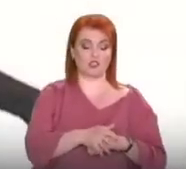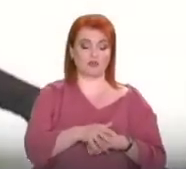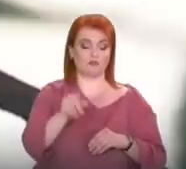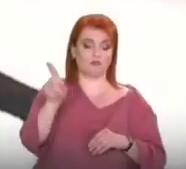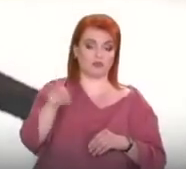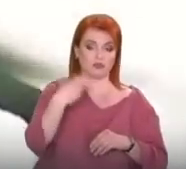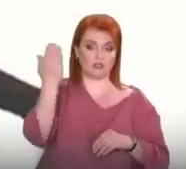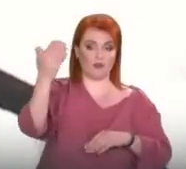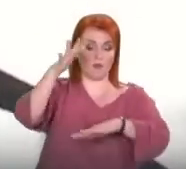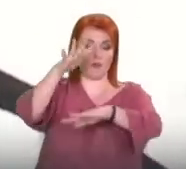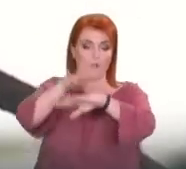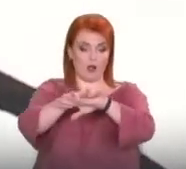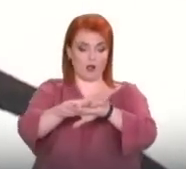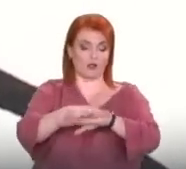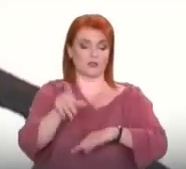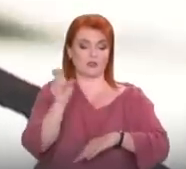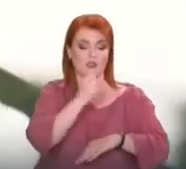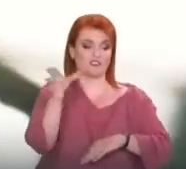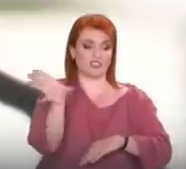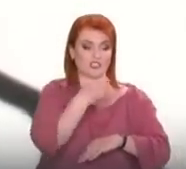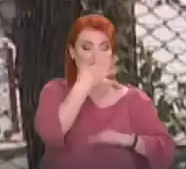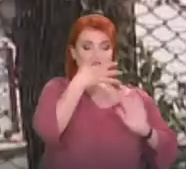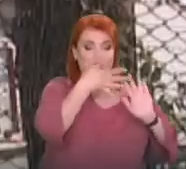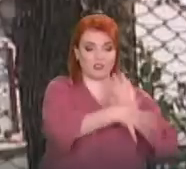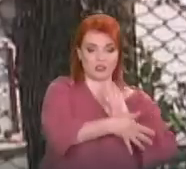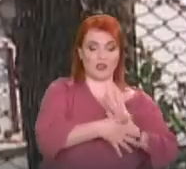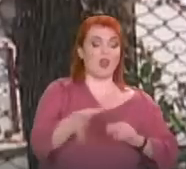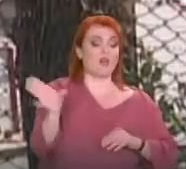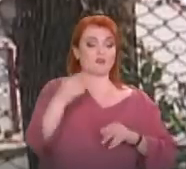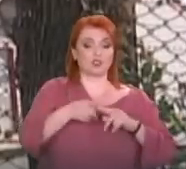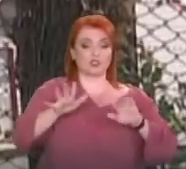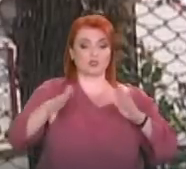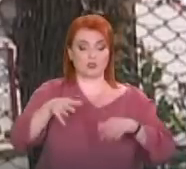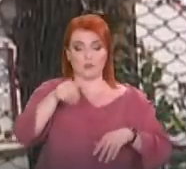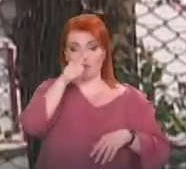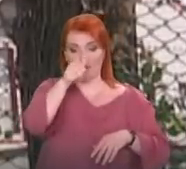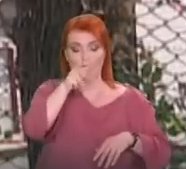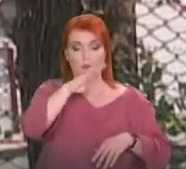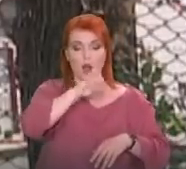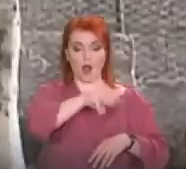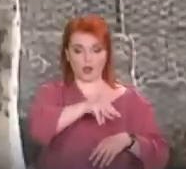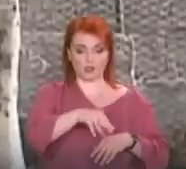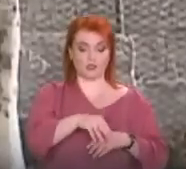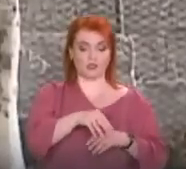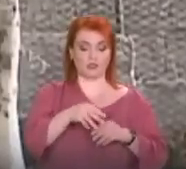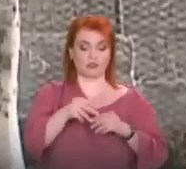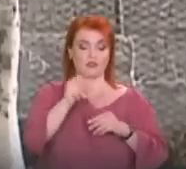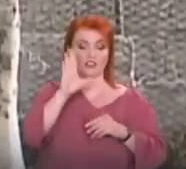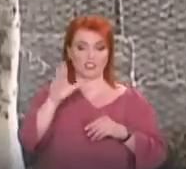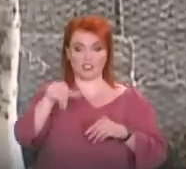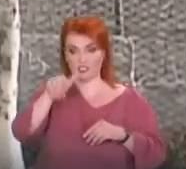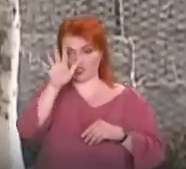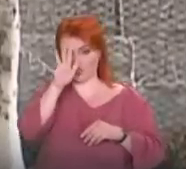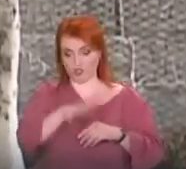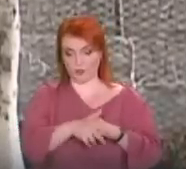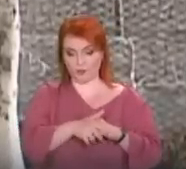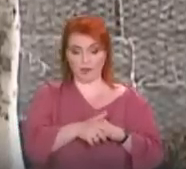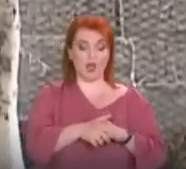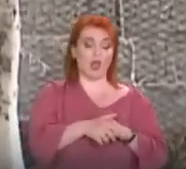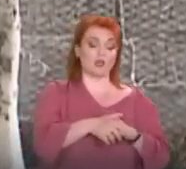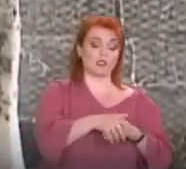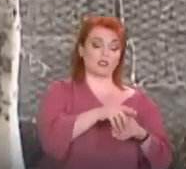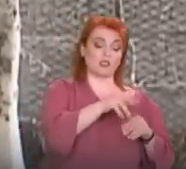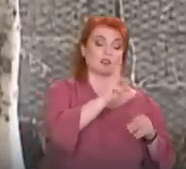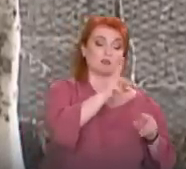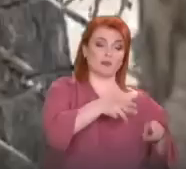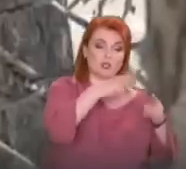judecată. Incidentul a avut loc în data de 8 martie într-un apartament din sectorul Botanica. Potrivit oamenilor legii, între victimă și suspect s-a